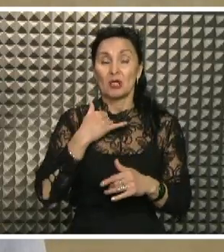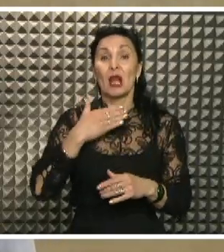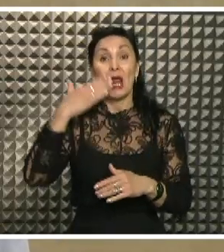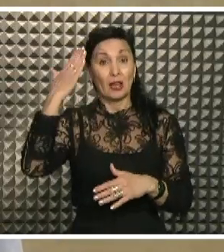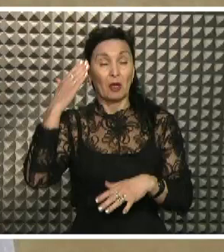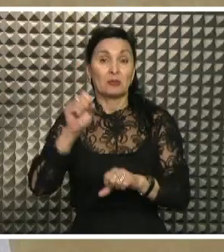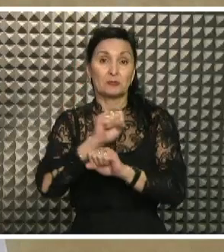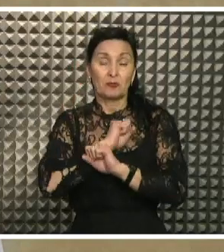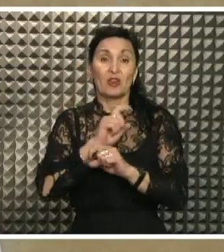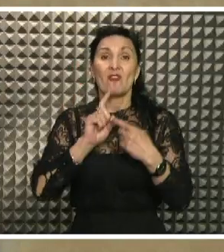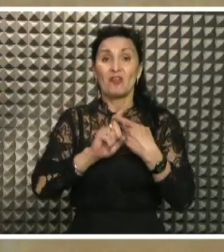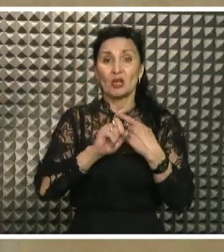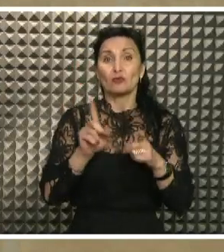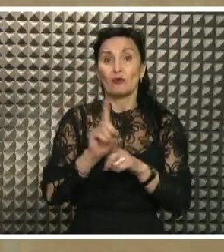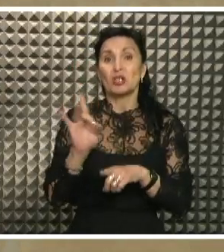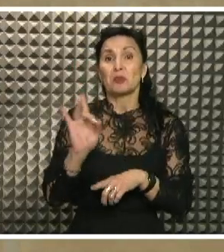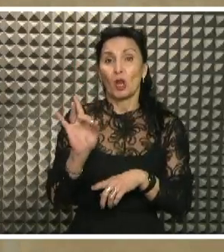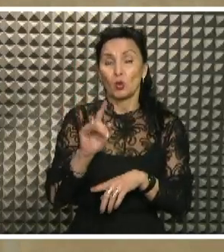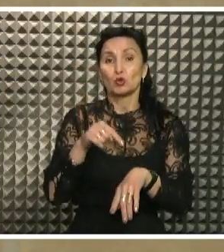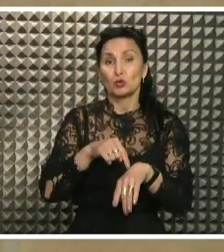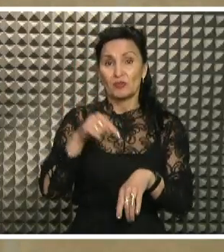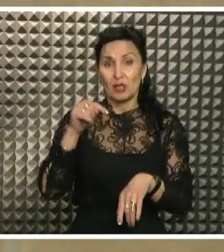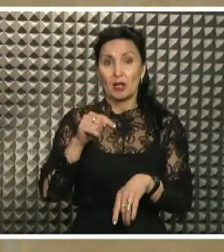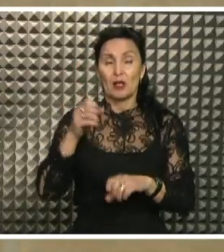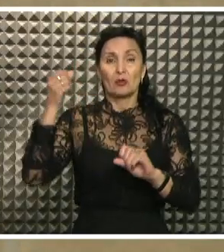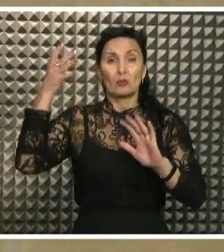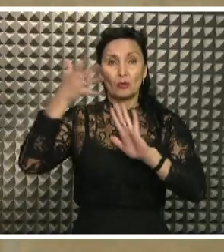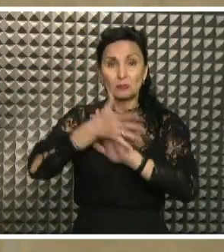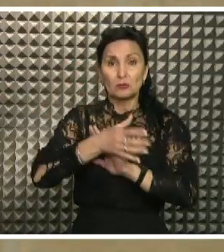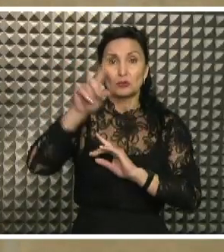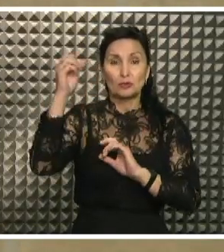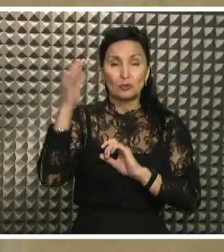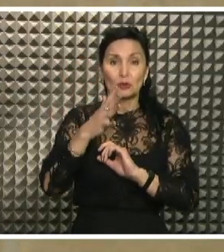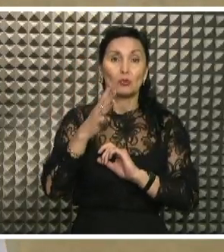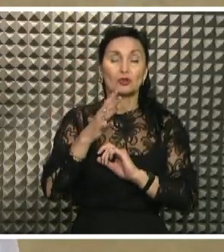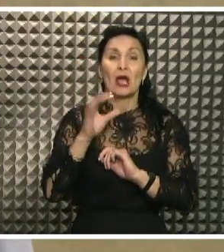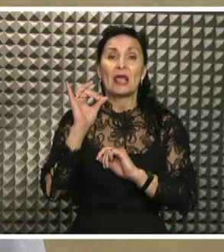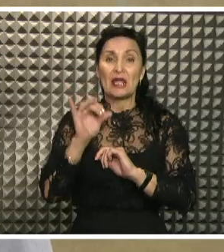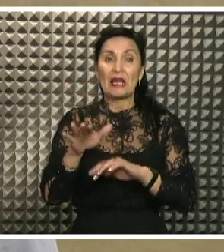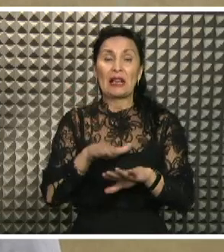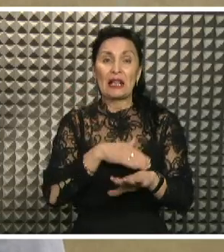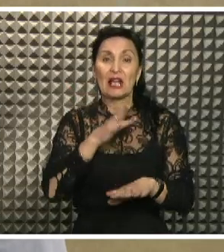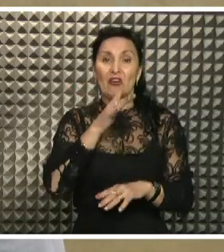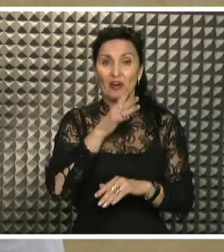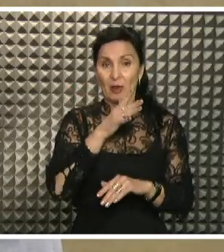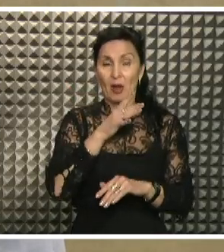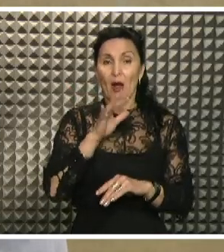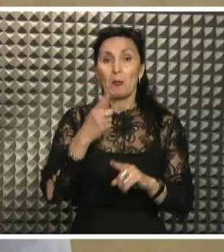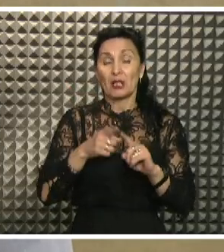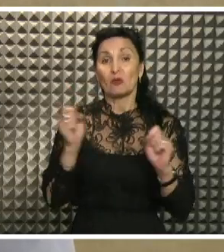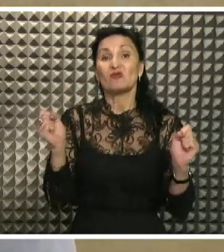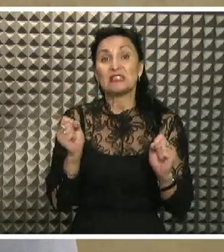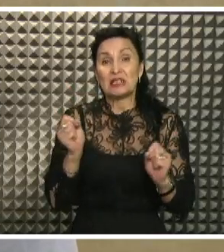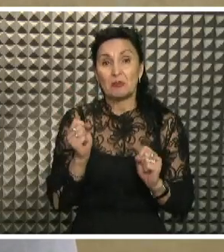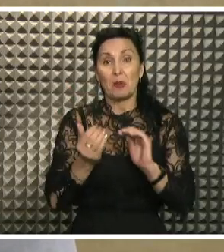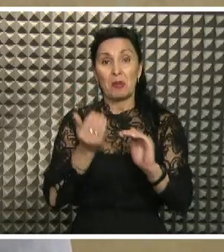разобщенность. Вирусы все равно респираторные, чувствительны к ультрафиолету, поэтому не жизнеспособны достаточно длительное время. Поэтому в зимние,